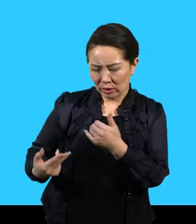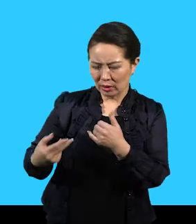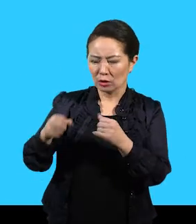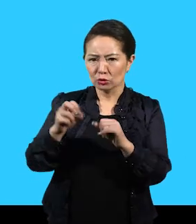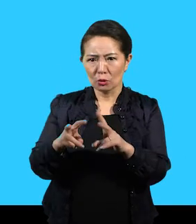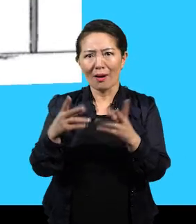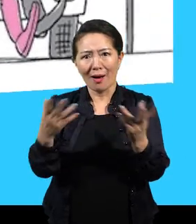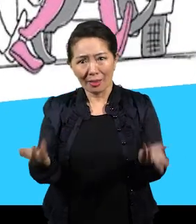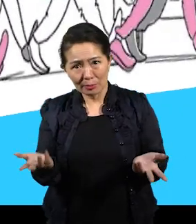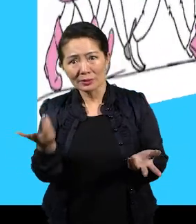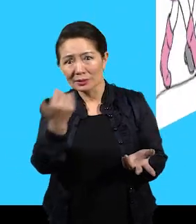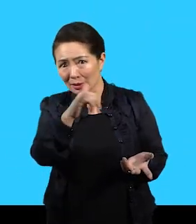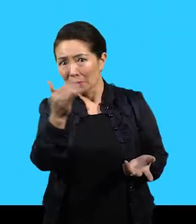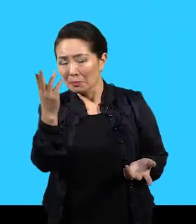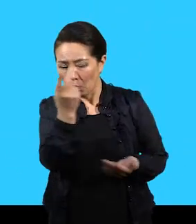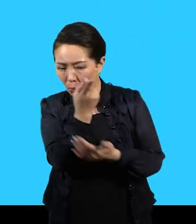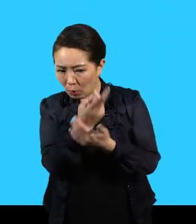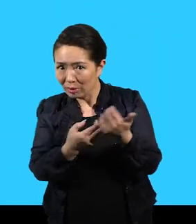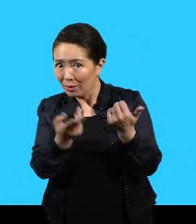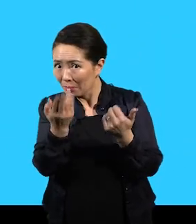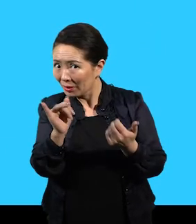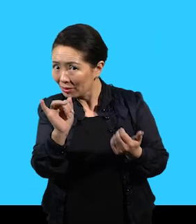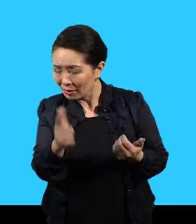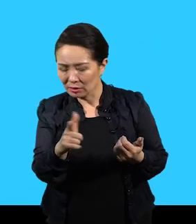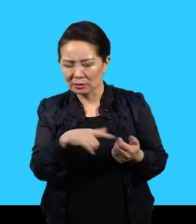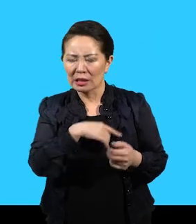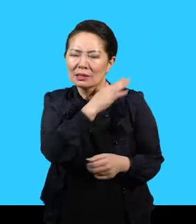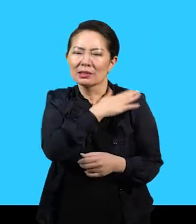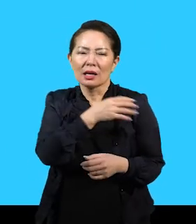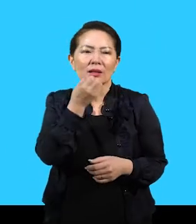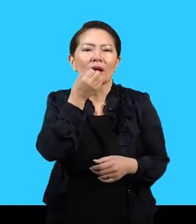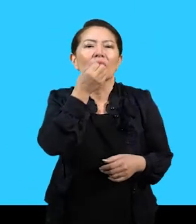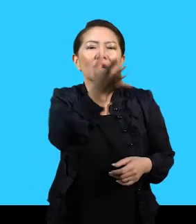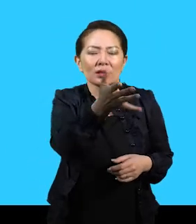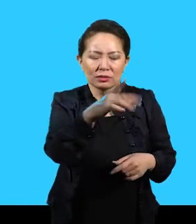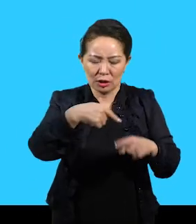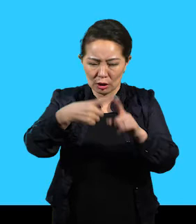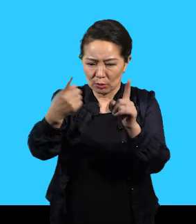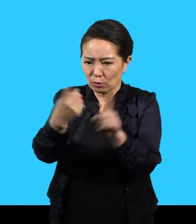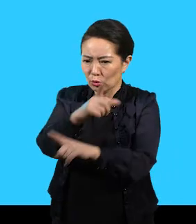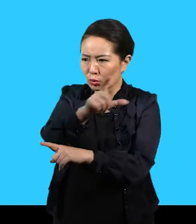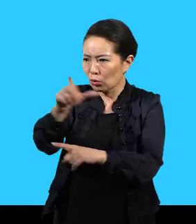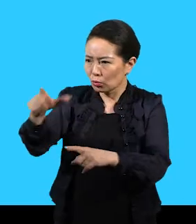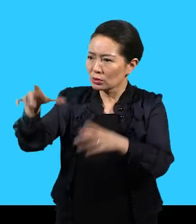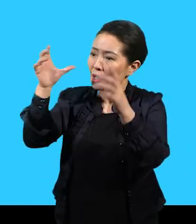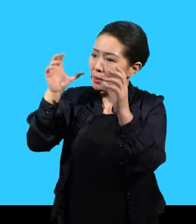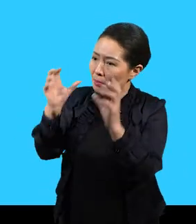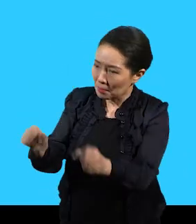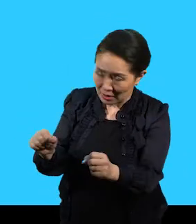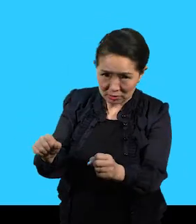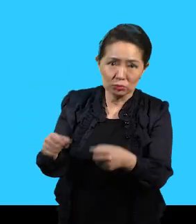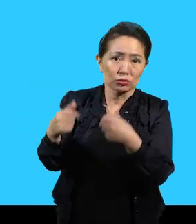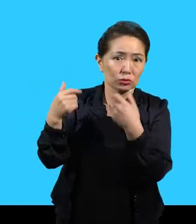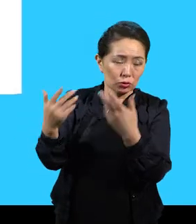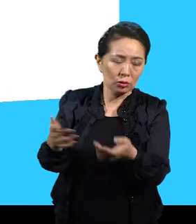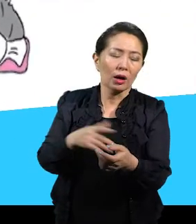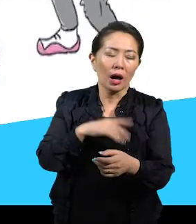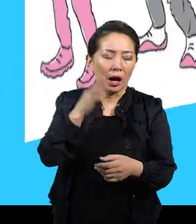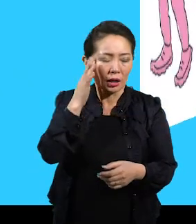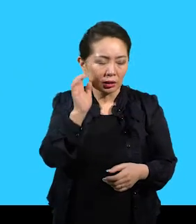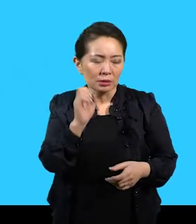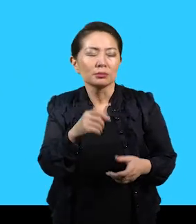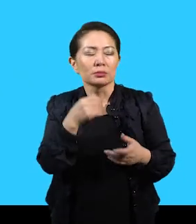зүйлээ алддаг. Энэ тохиолдолд бид нар цагдаад мэдэгдэж гэмт хэрэгтнийг этгээдийг баривчлуулах хүртэл арга